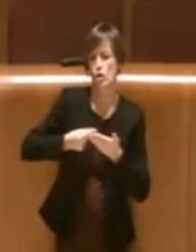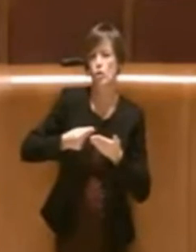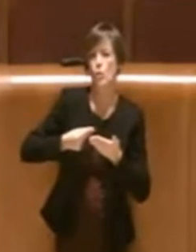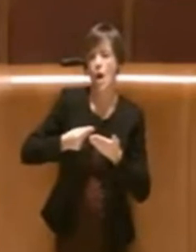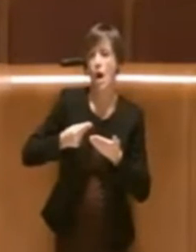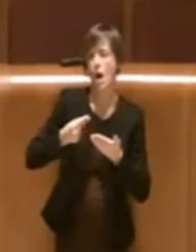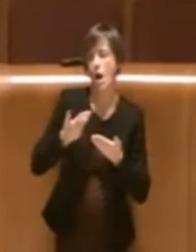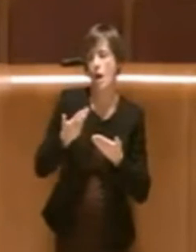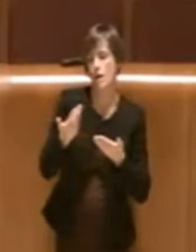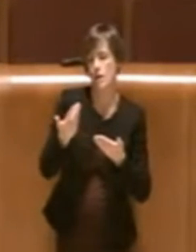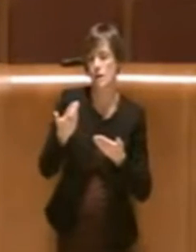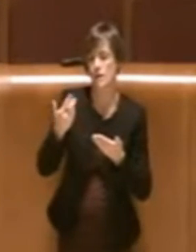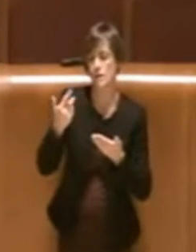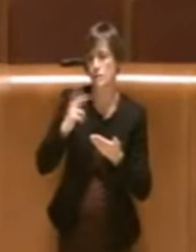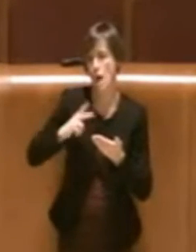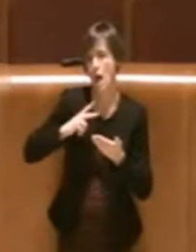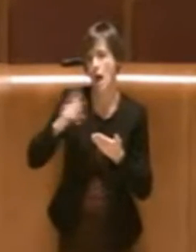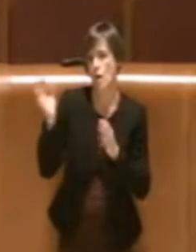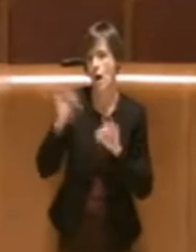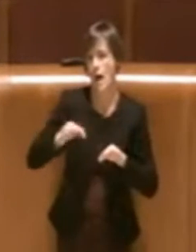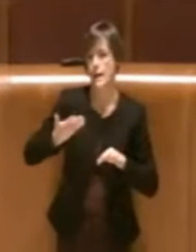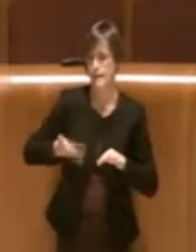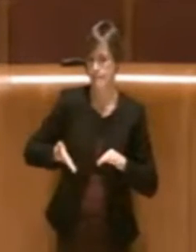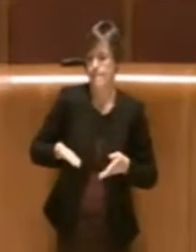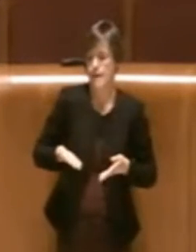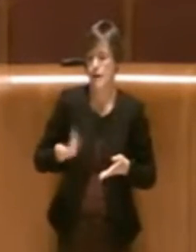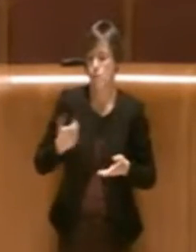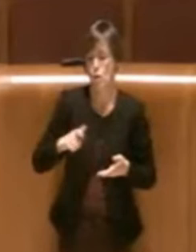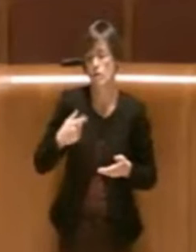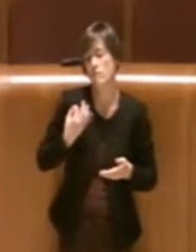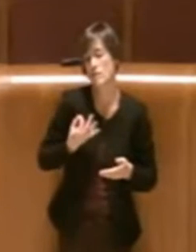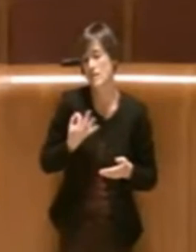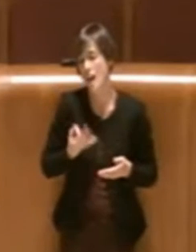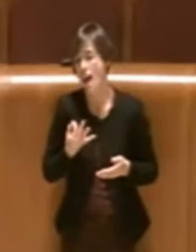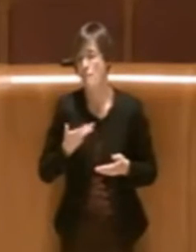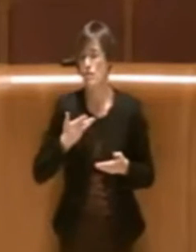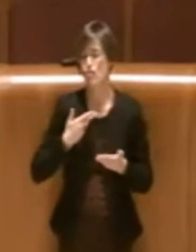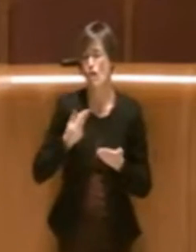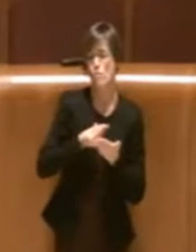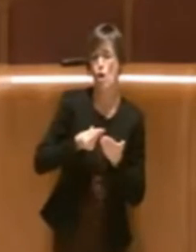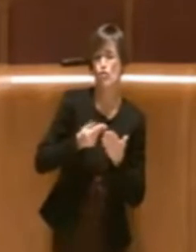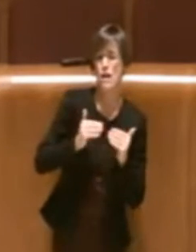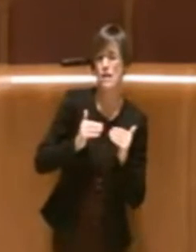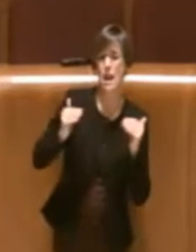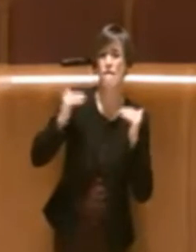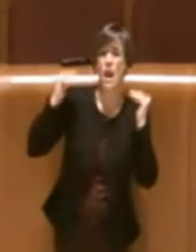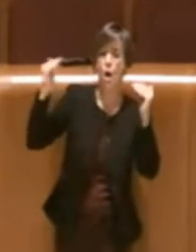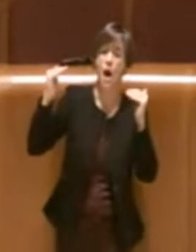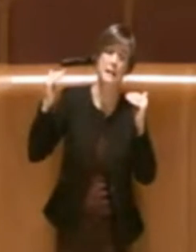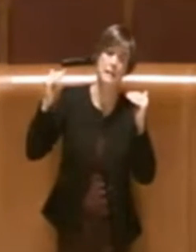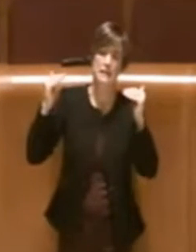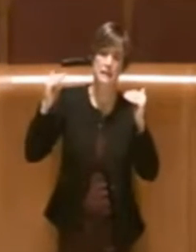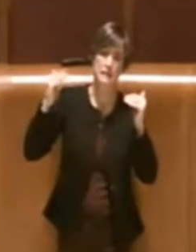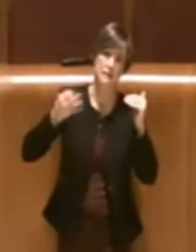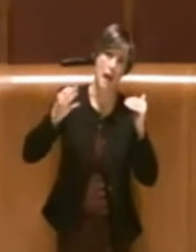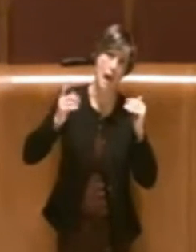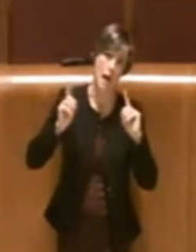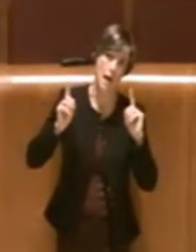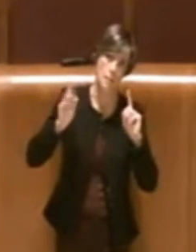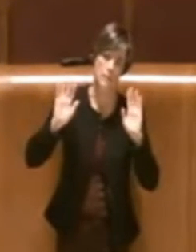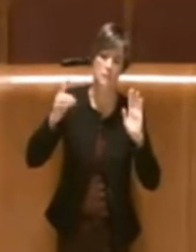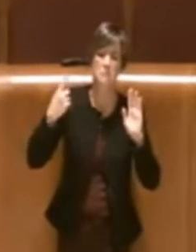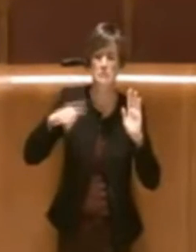a vedere negli interventi che si realizzano a Roma. Saranno quindi progetti che dovranno rispettare